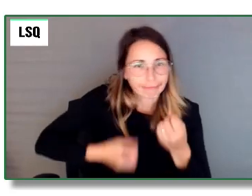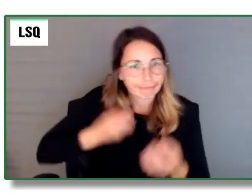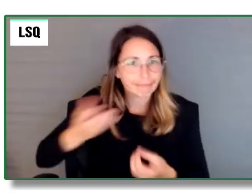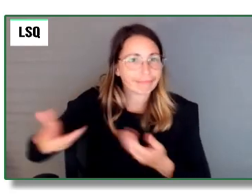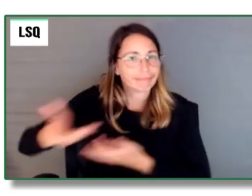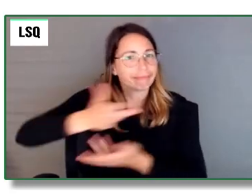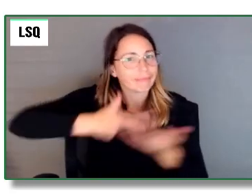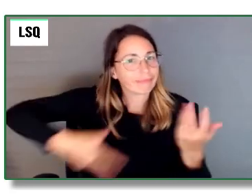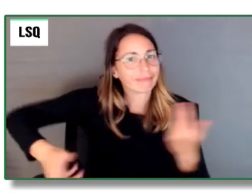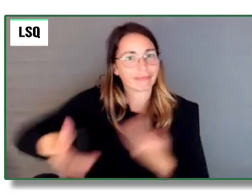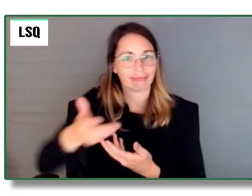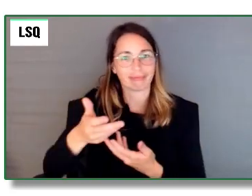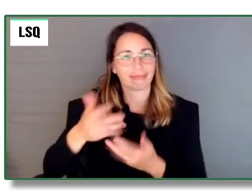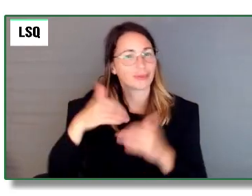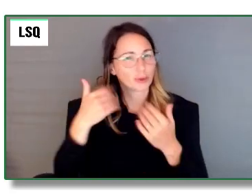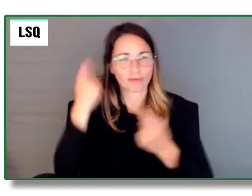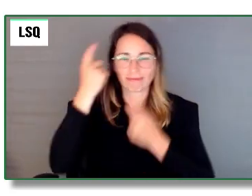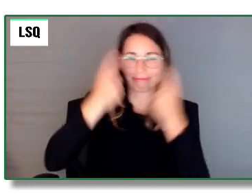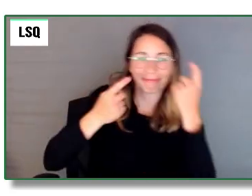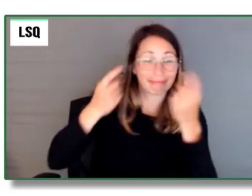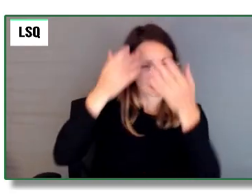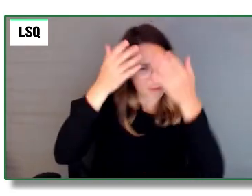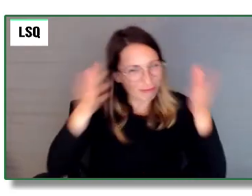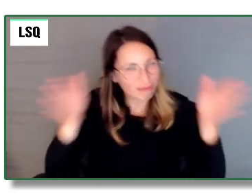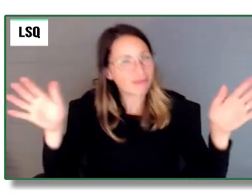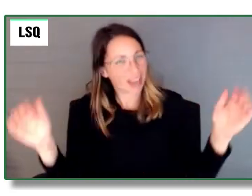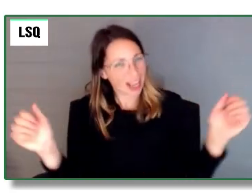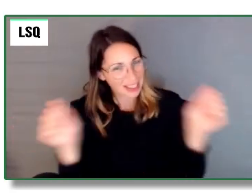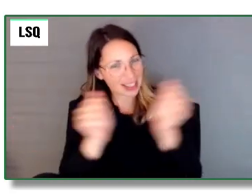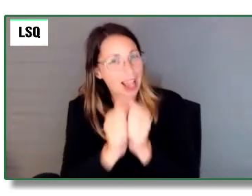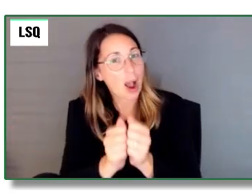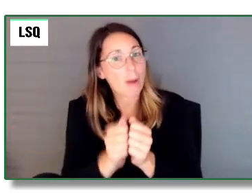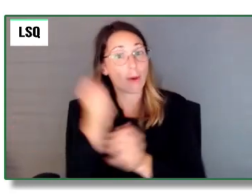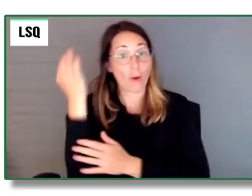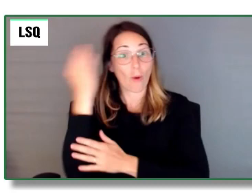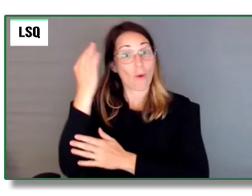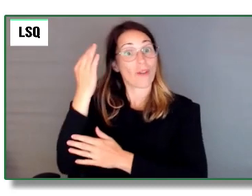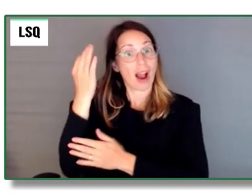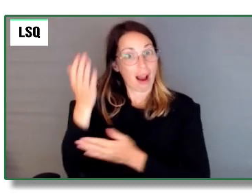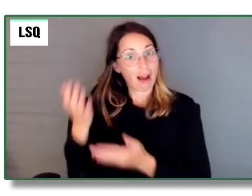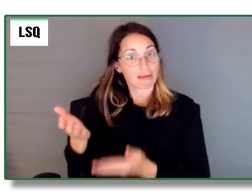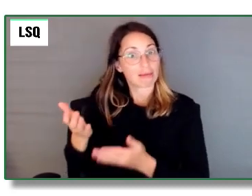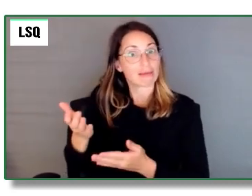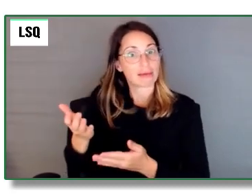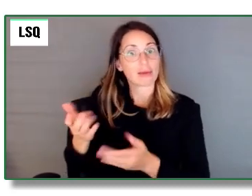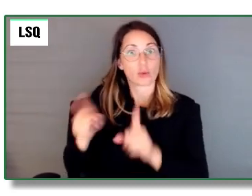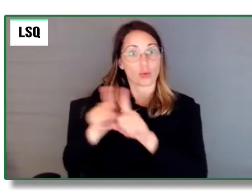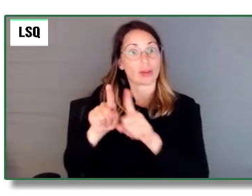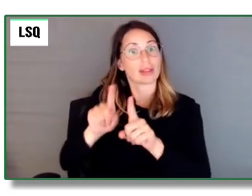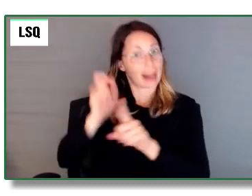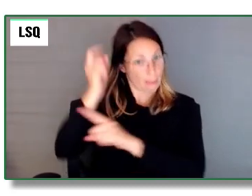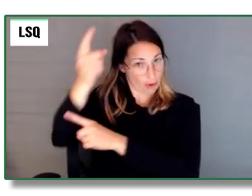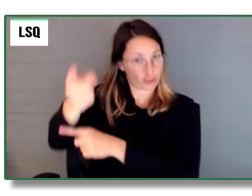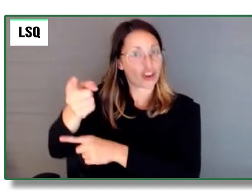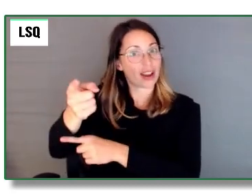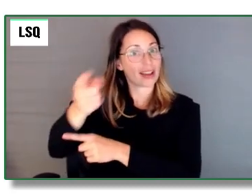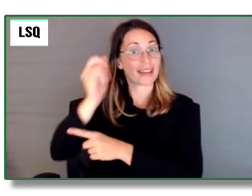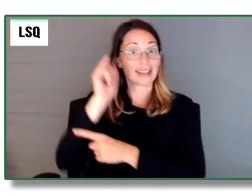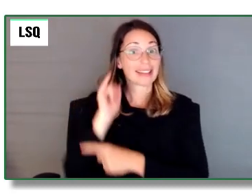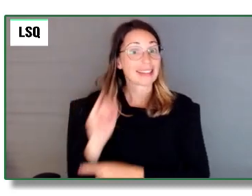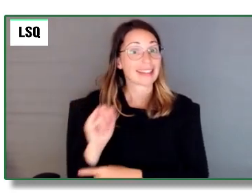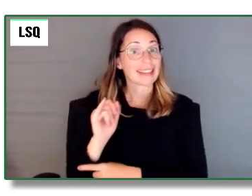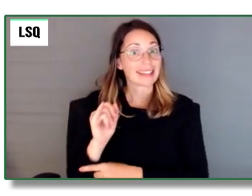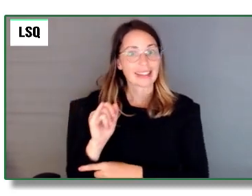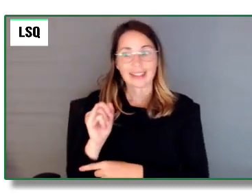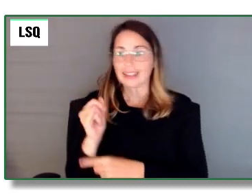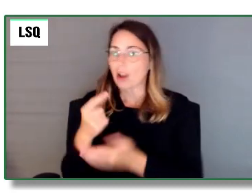si ouvertement avec nous. Cette conférence va avoir lieu l'année prochaine. Si vous avez des rétroactions sur la